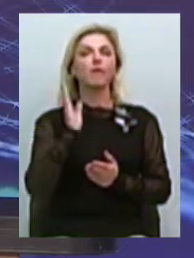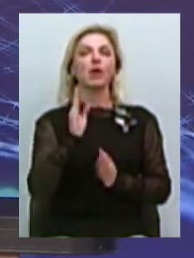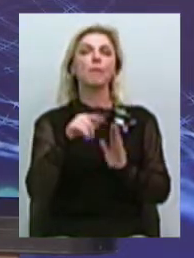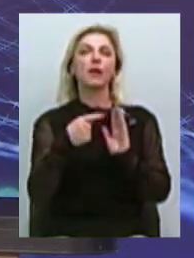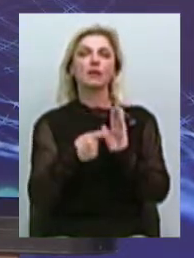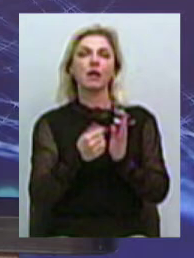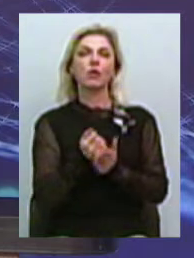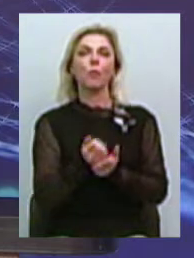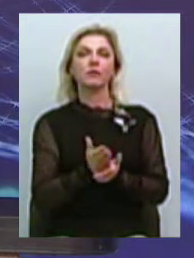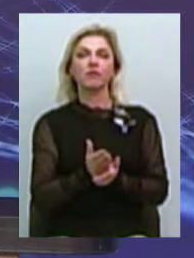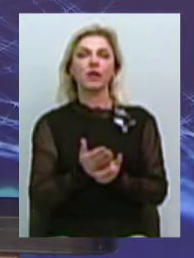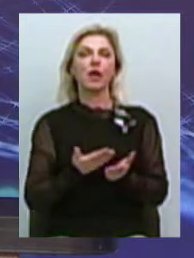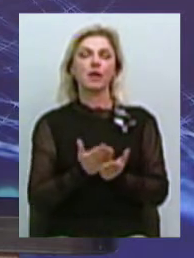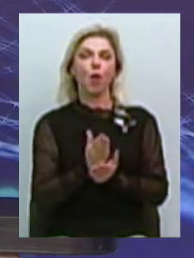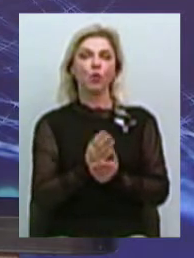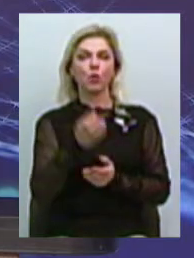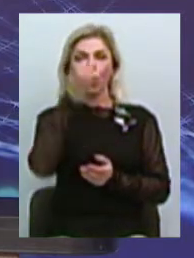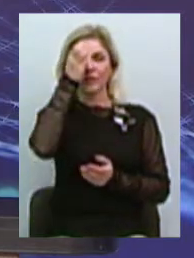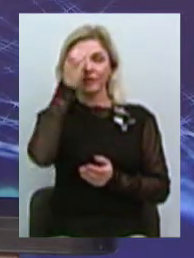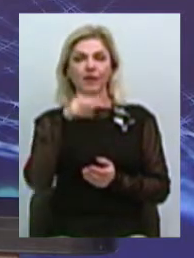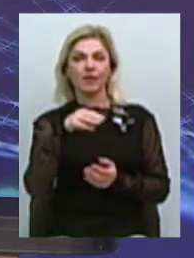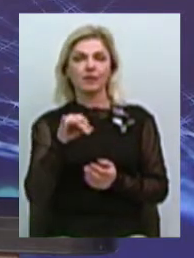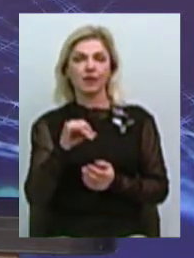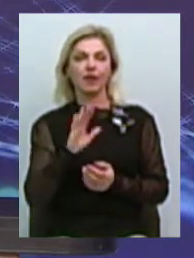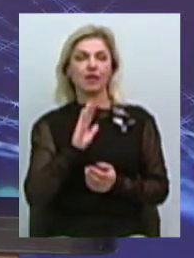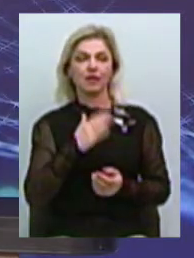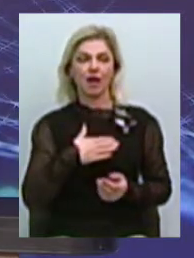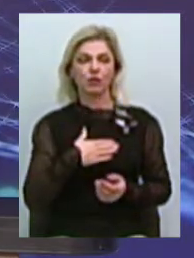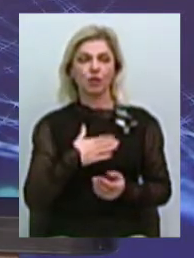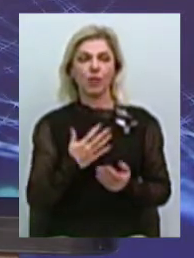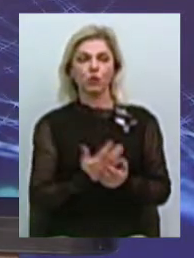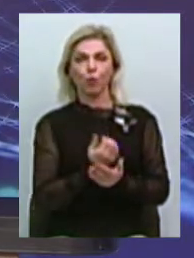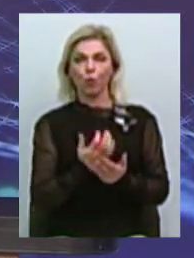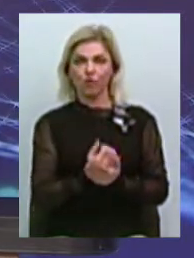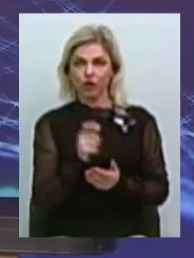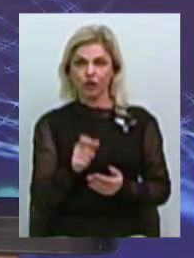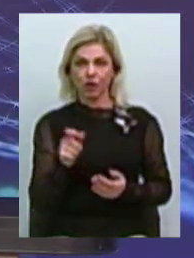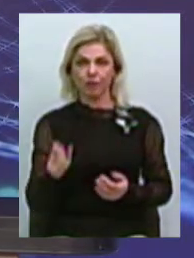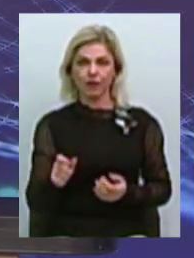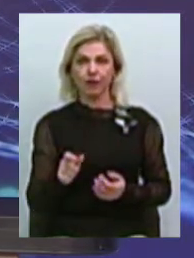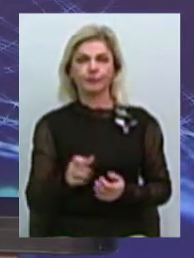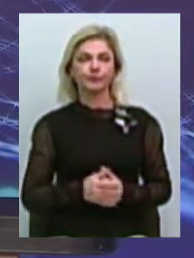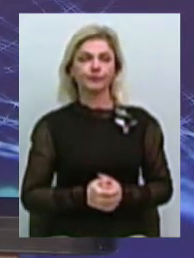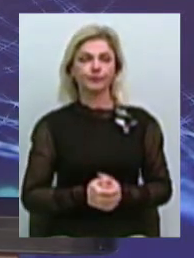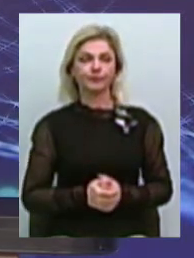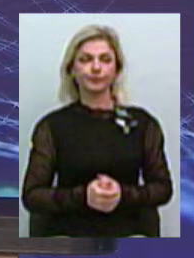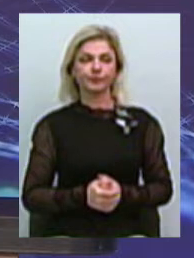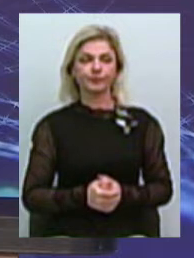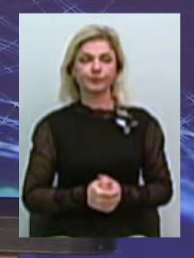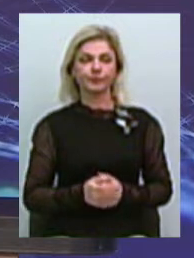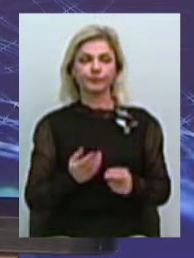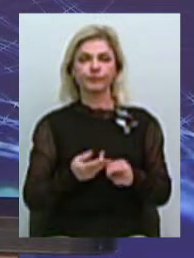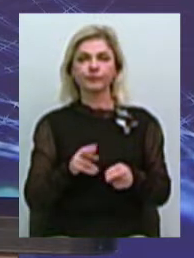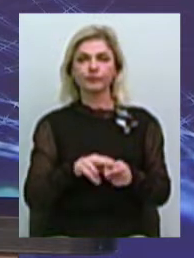питаннях забезпечення якості освіти нашими здобувачами освіти. Це